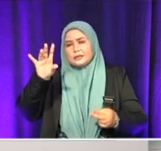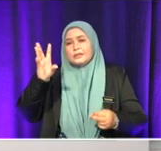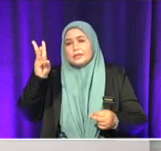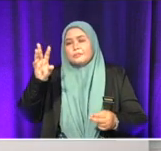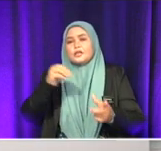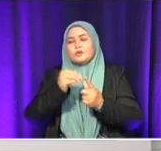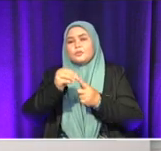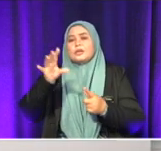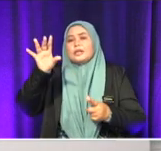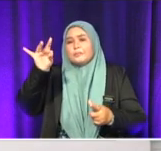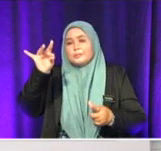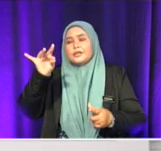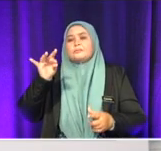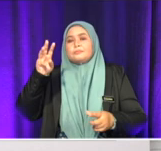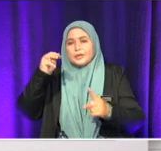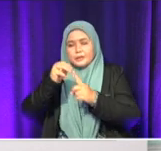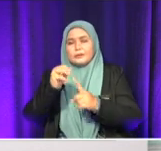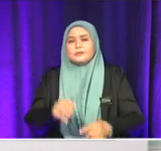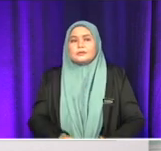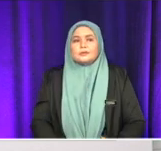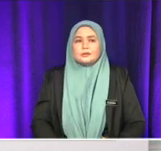ataupun 8 markas oke